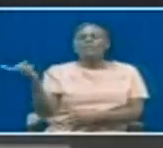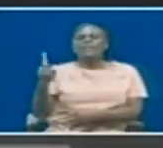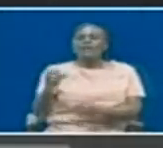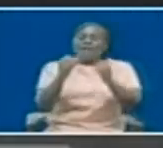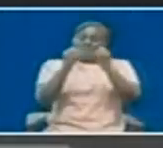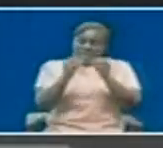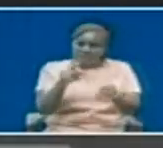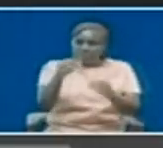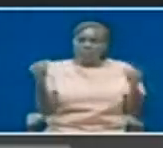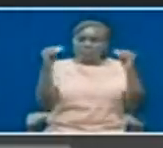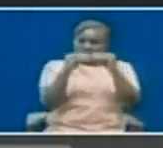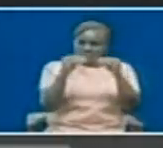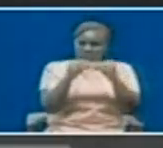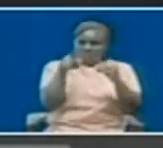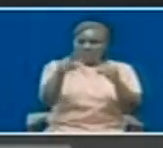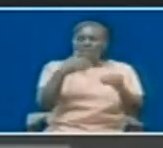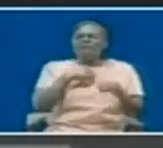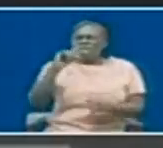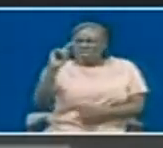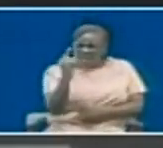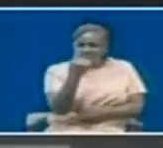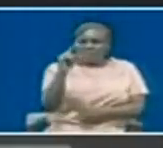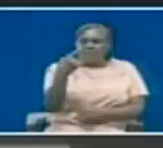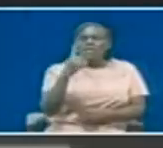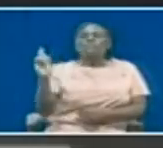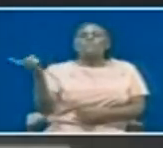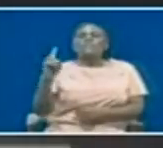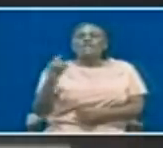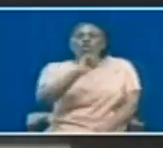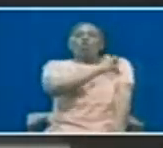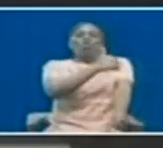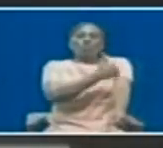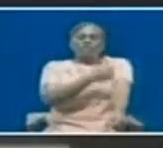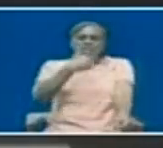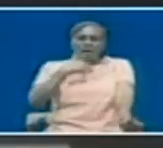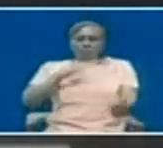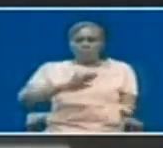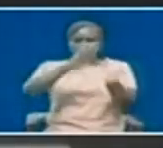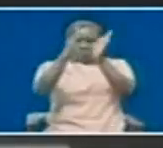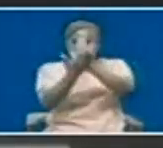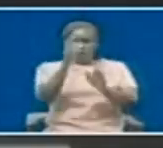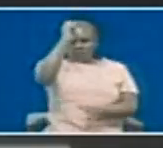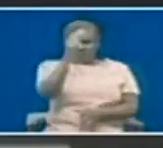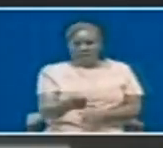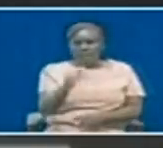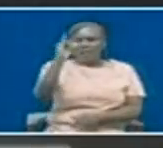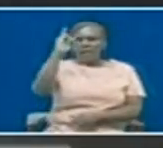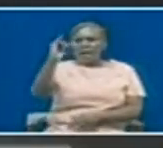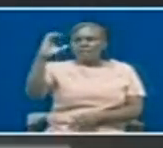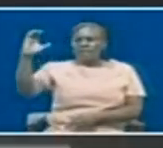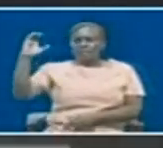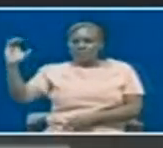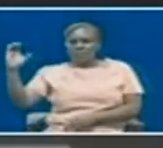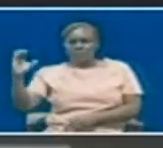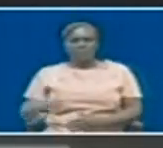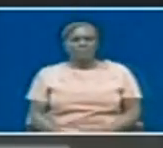rais atahudhuria kikao hicho, atakuwa rais wa kwanza aliye mamlakani kufika mbele ya majaji wa mahakama ya kimataifa kuhusu